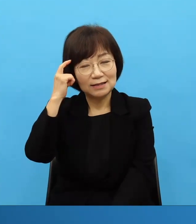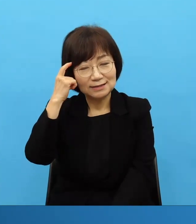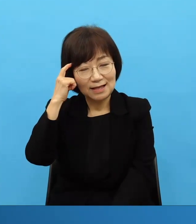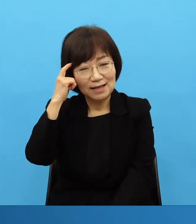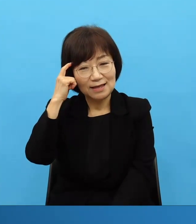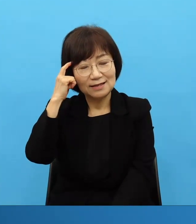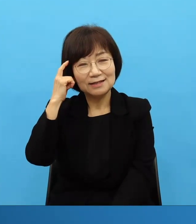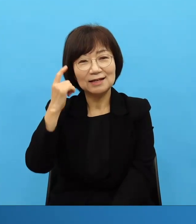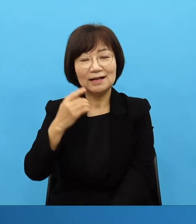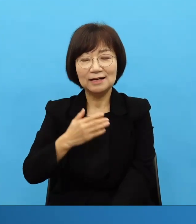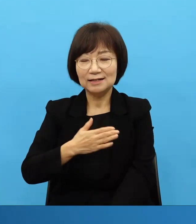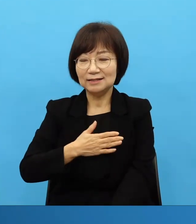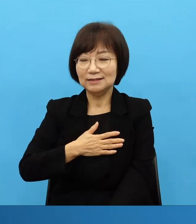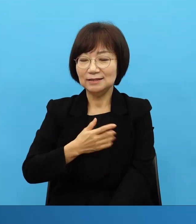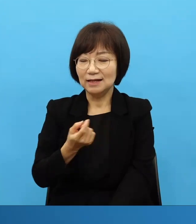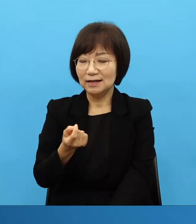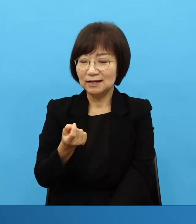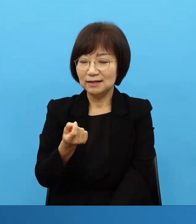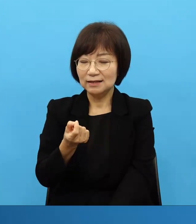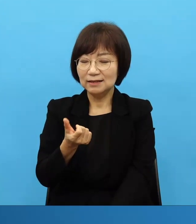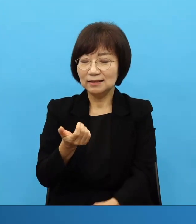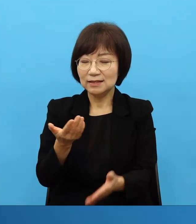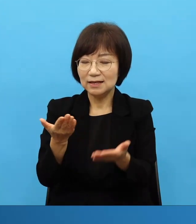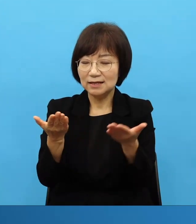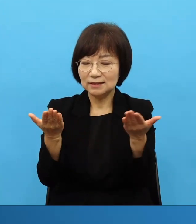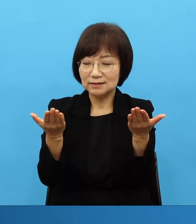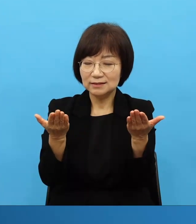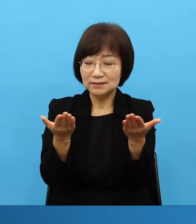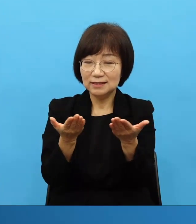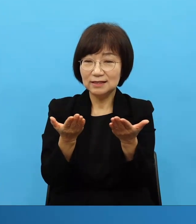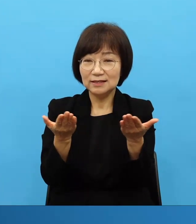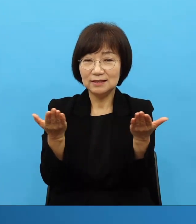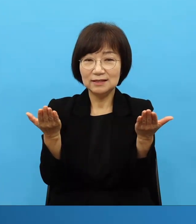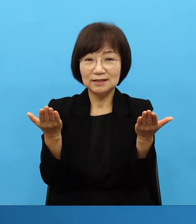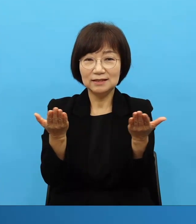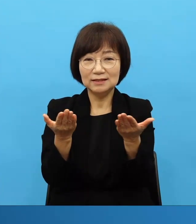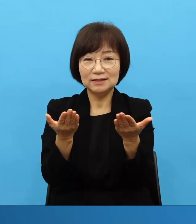나의 생각 나의 작은 일